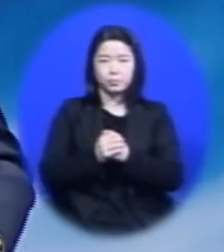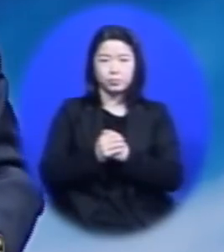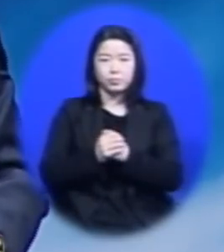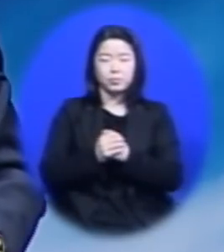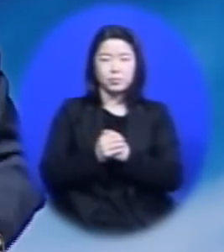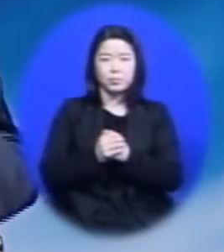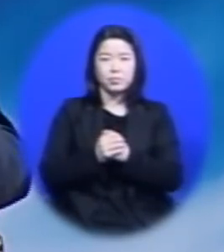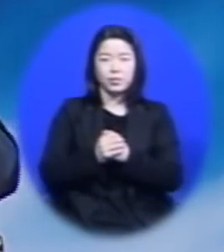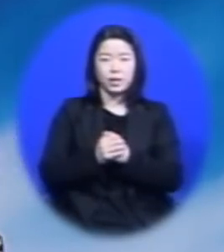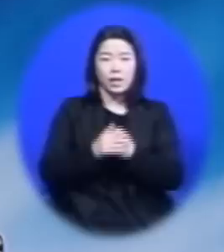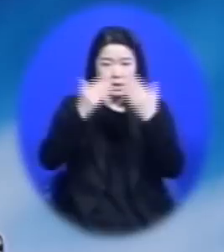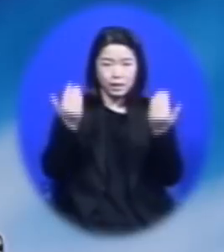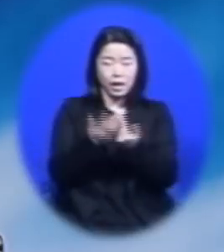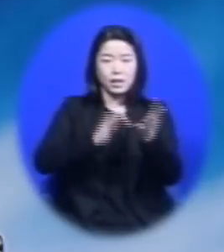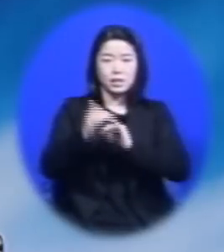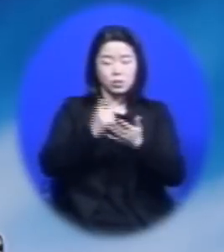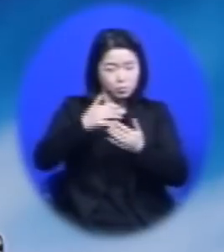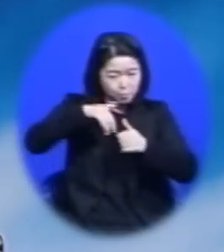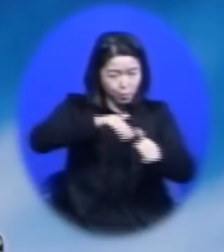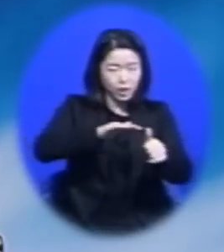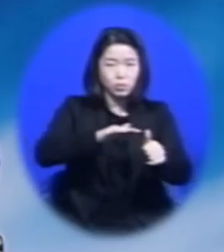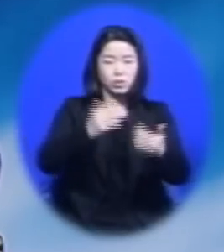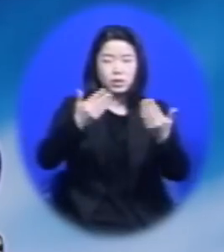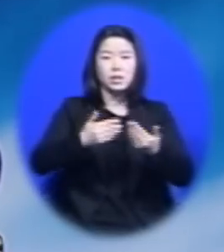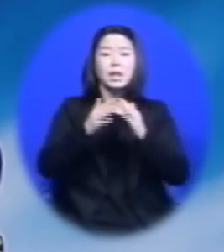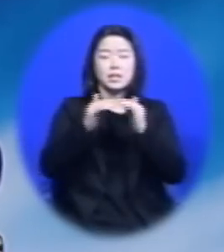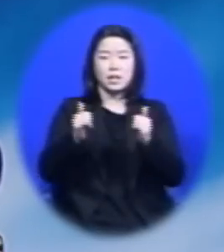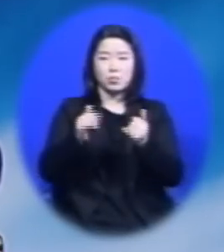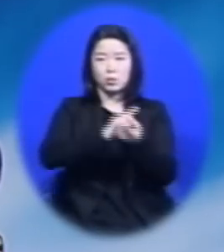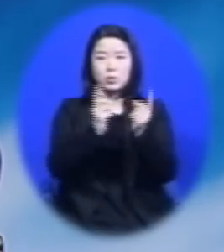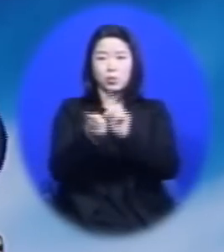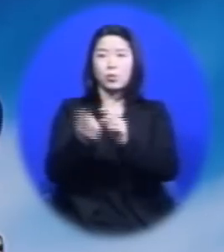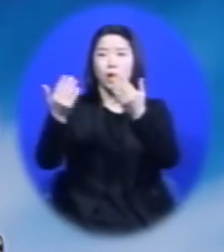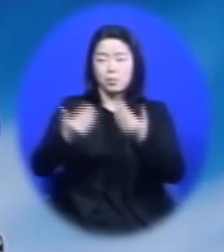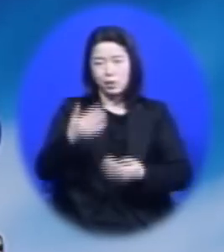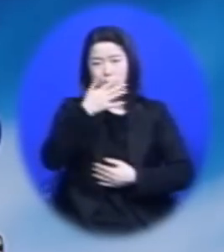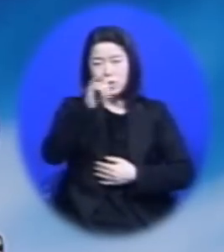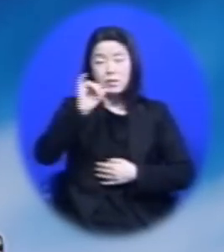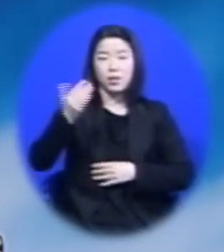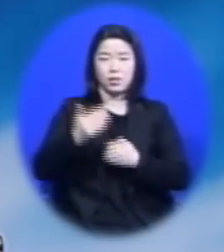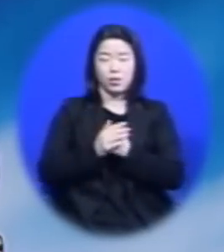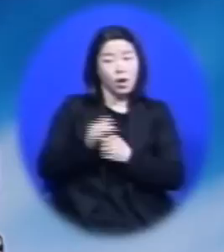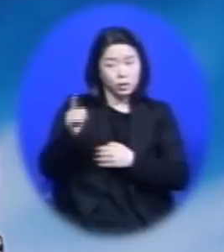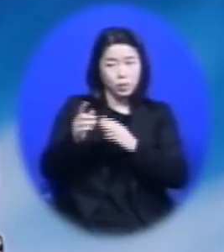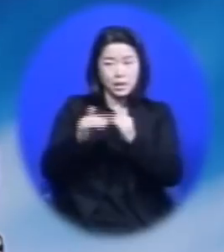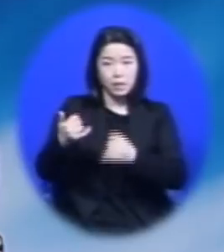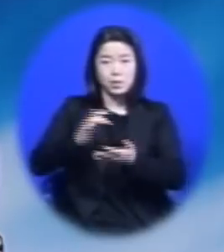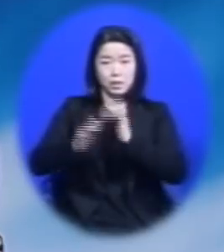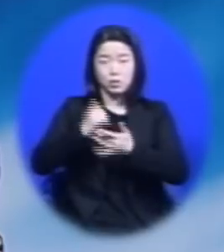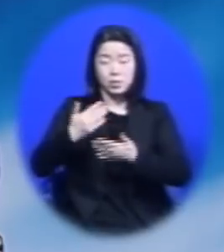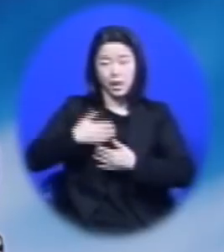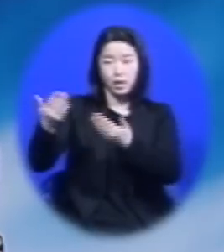아닙니다 다 예수님이 보내신 사람으로 서로 받을 수 있어야 돼요 저 사람은 예수님이 나에게 보내주신